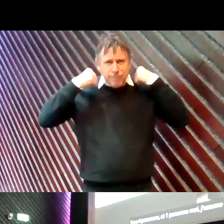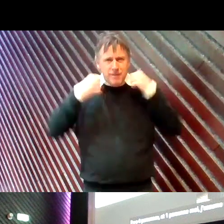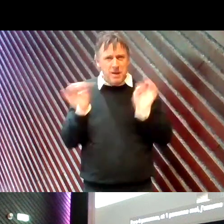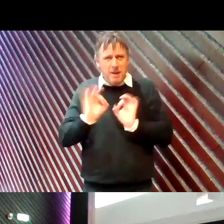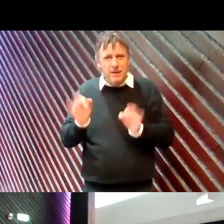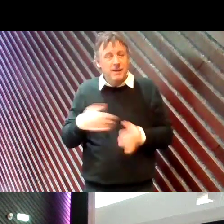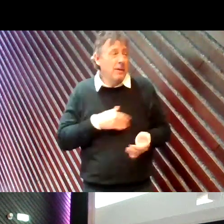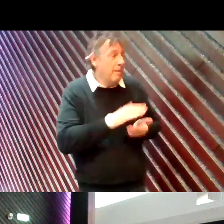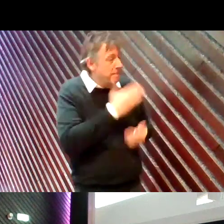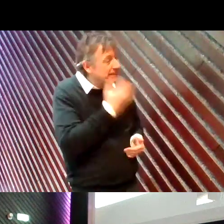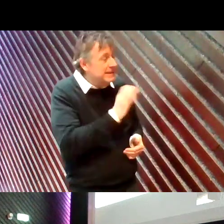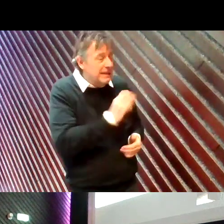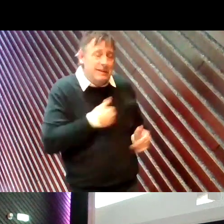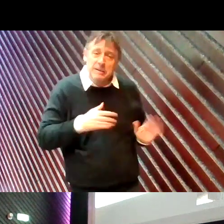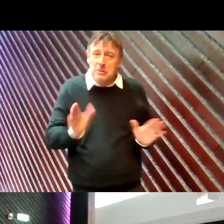Merci, Céline.